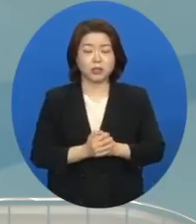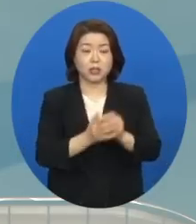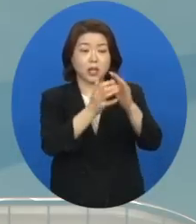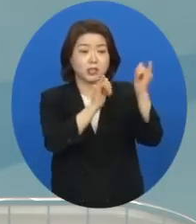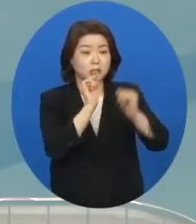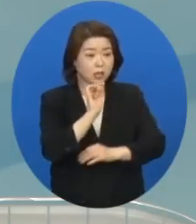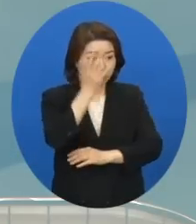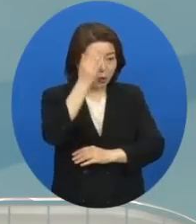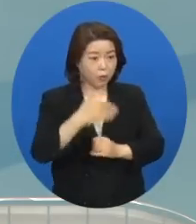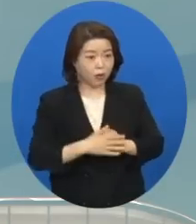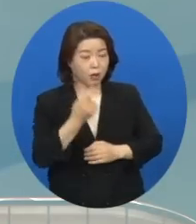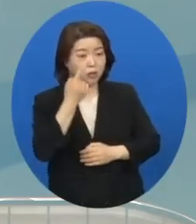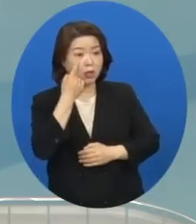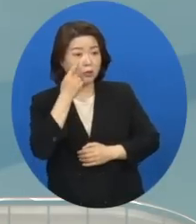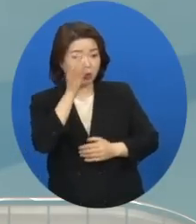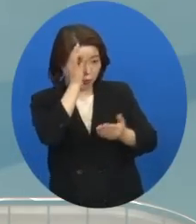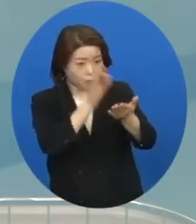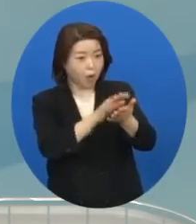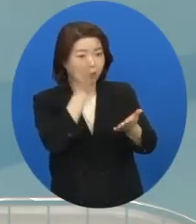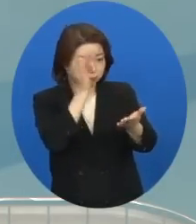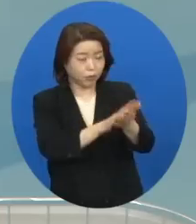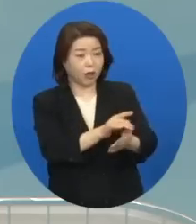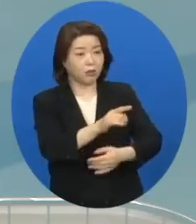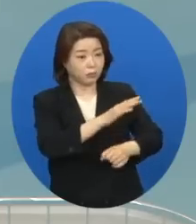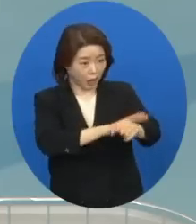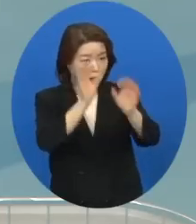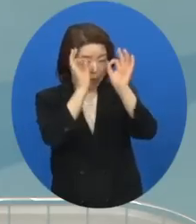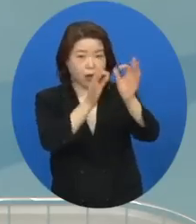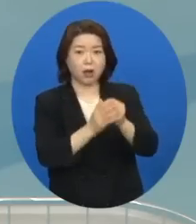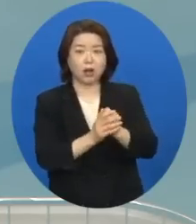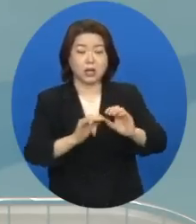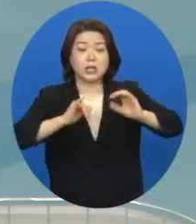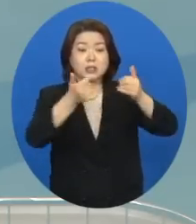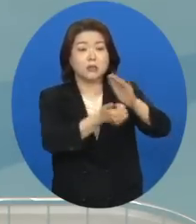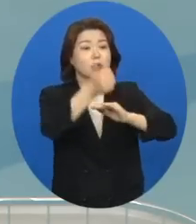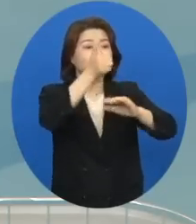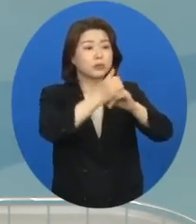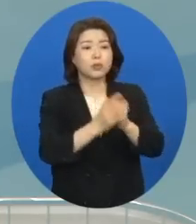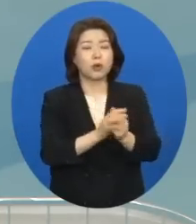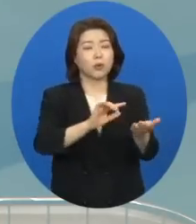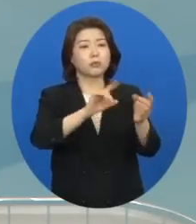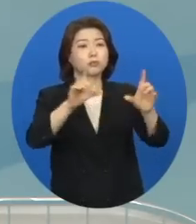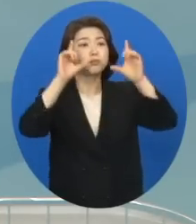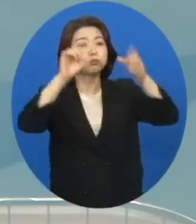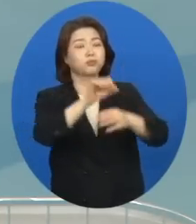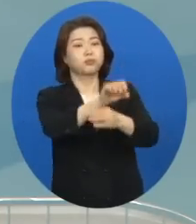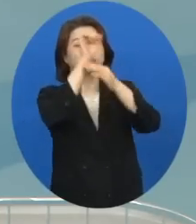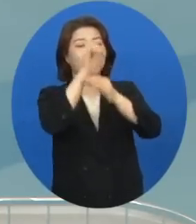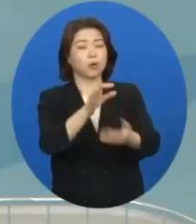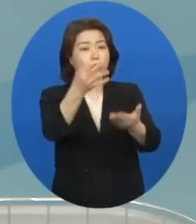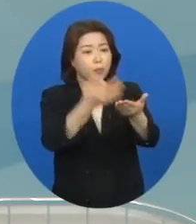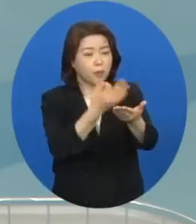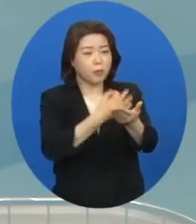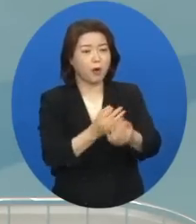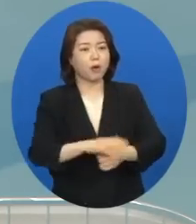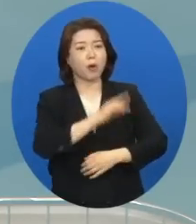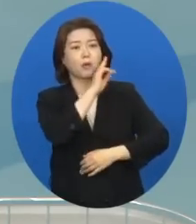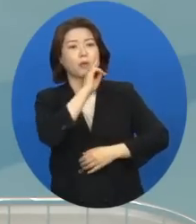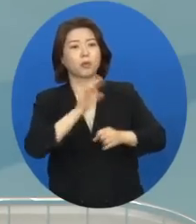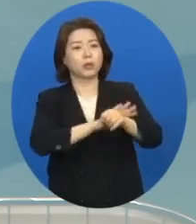사람의 영광은 내 눈에 보인다. 세상에서 성공하고 출세하고 유명해지고 돈 많이 벌고 편안하게 잘